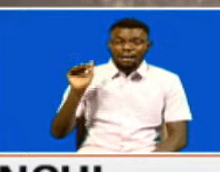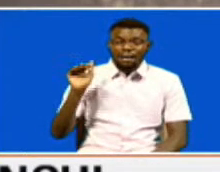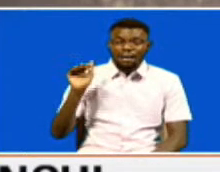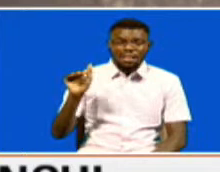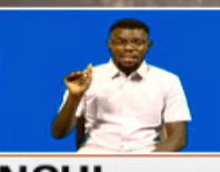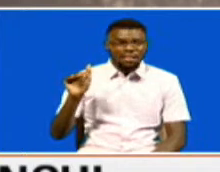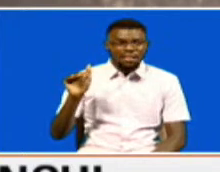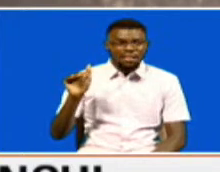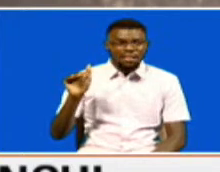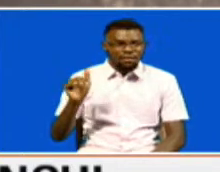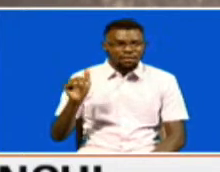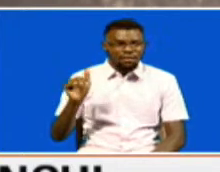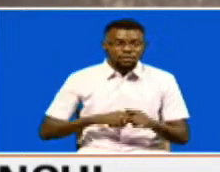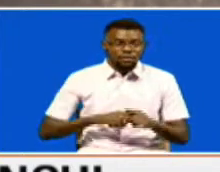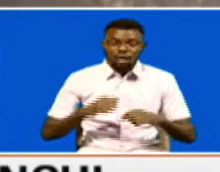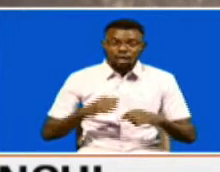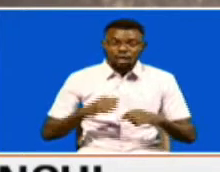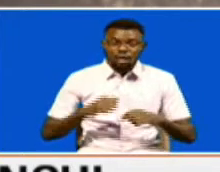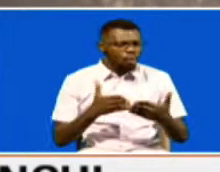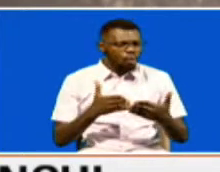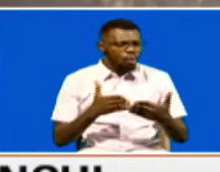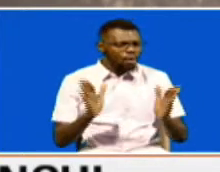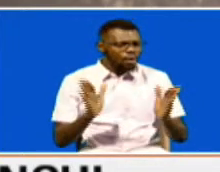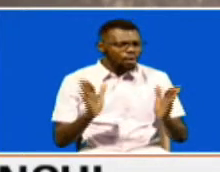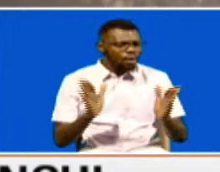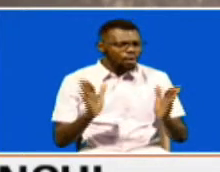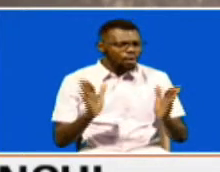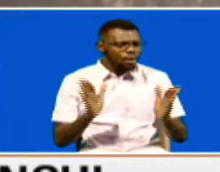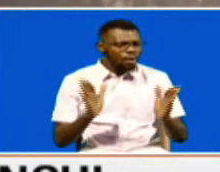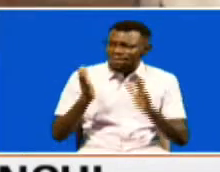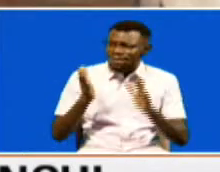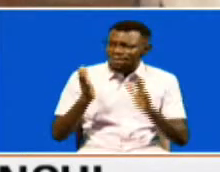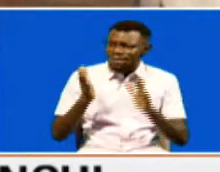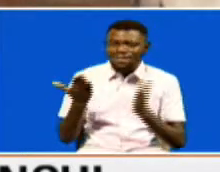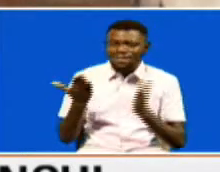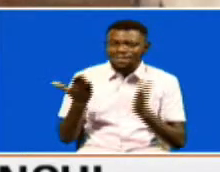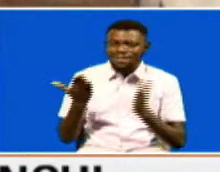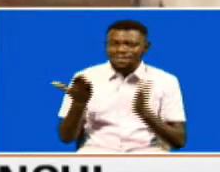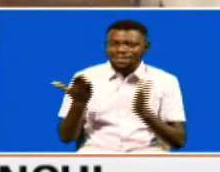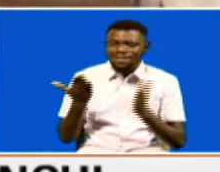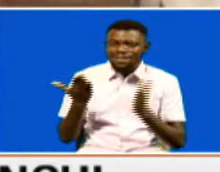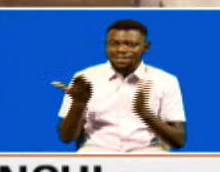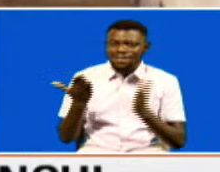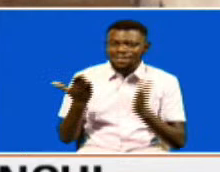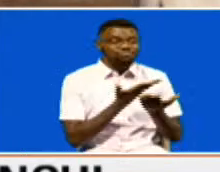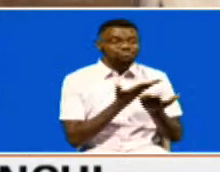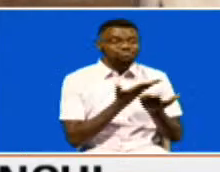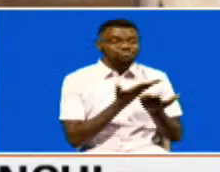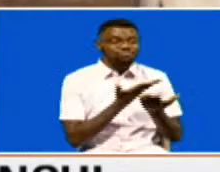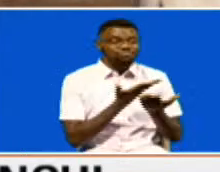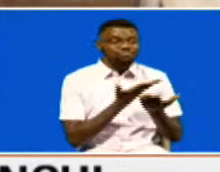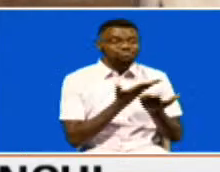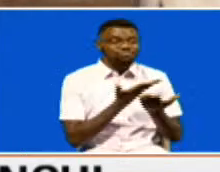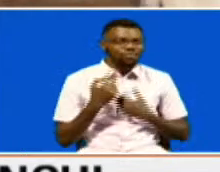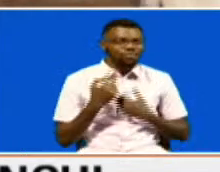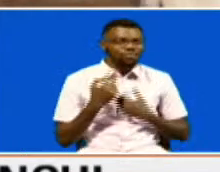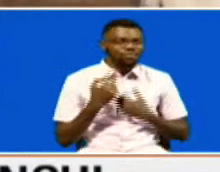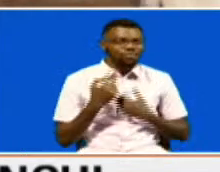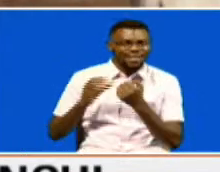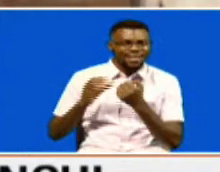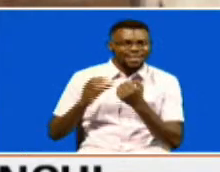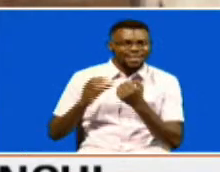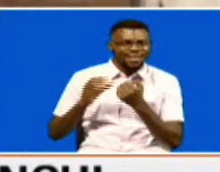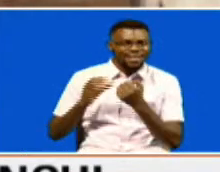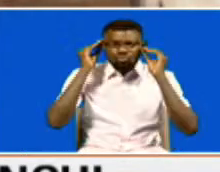that when you open the school, there's no student. Shule ya Hirbaya ina takriban wanafunzi 280, ila